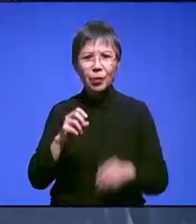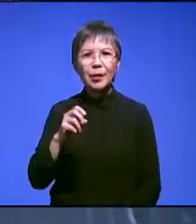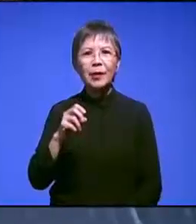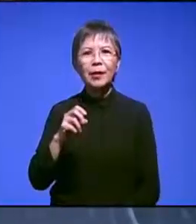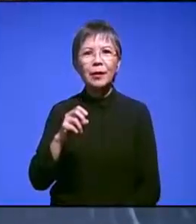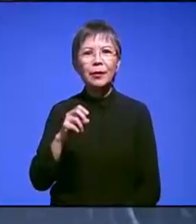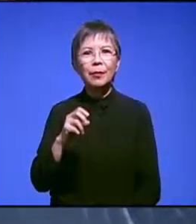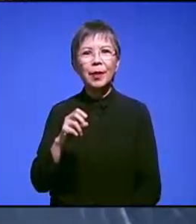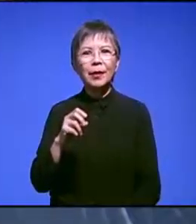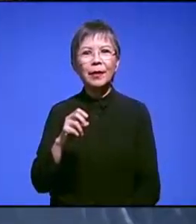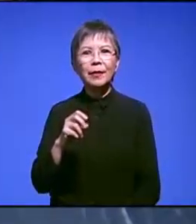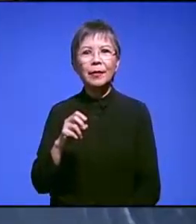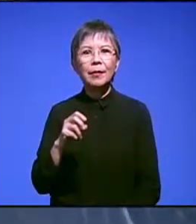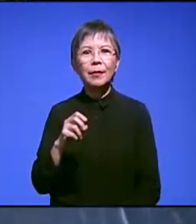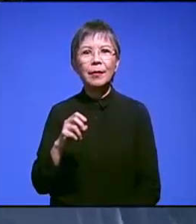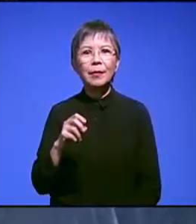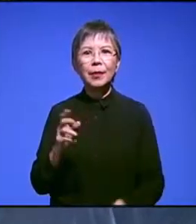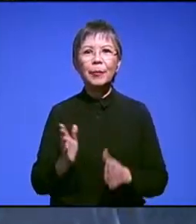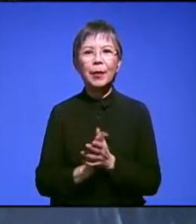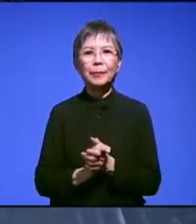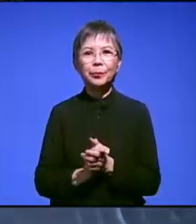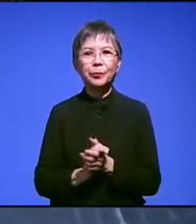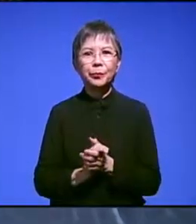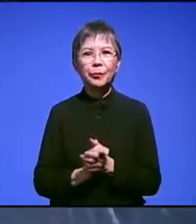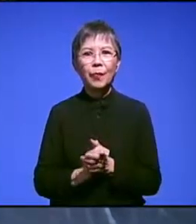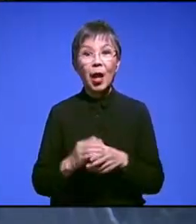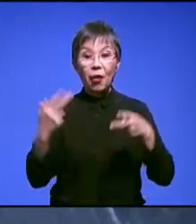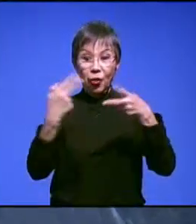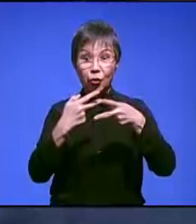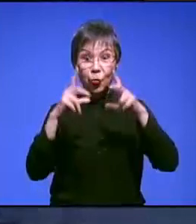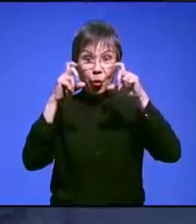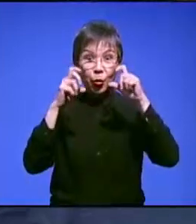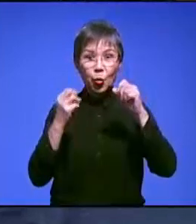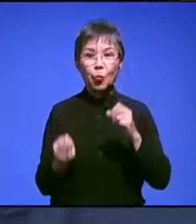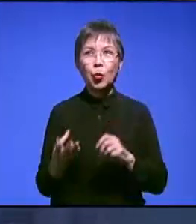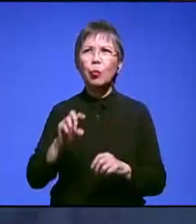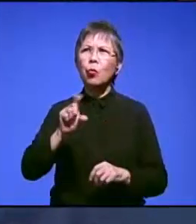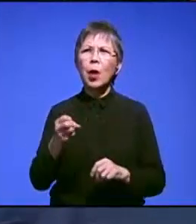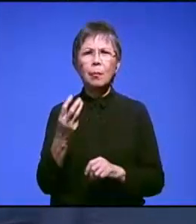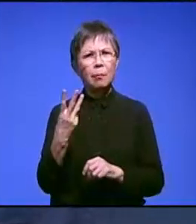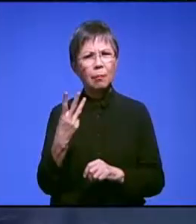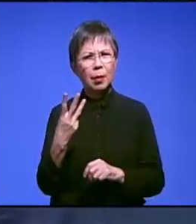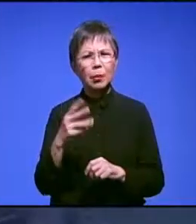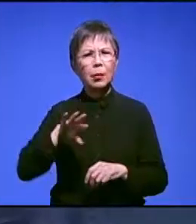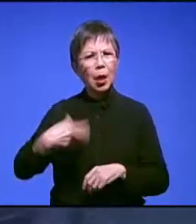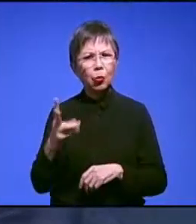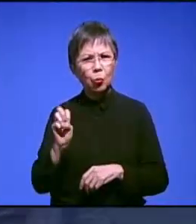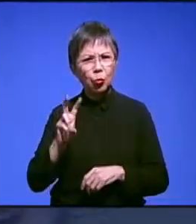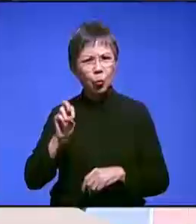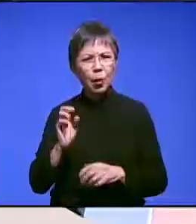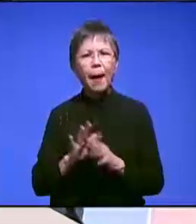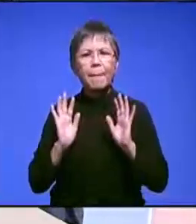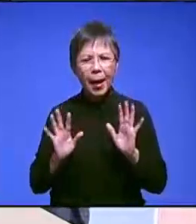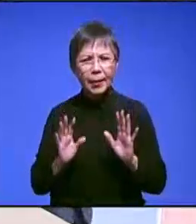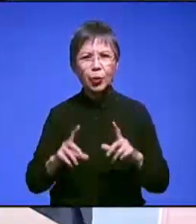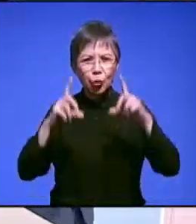saja, bahkan antar negara sekalipun. Virtual photoshoot muncul sejak awal Maret 2020 dan sudah banyak